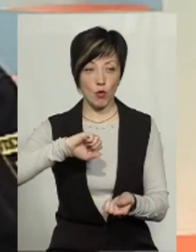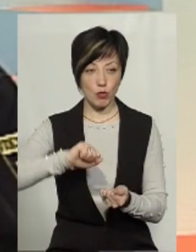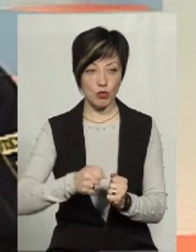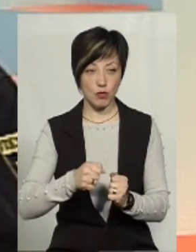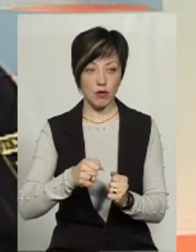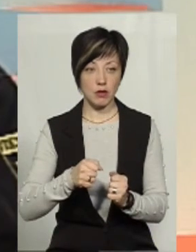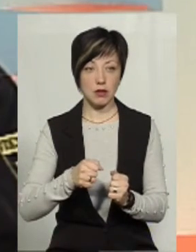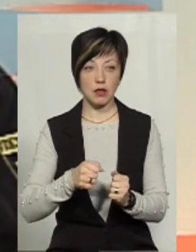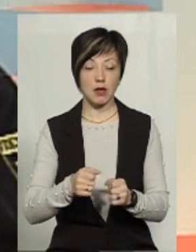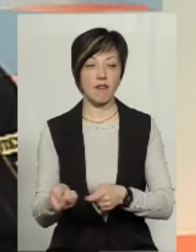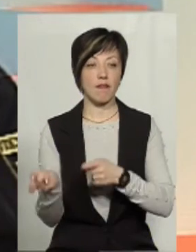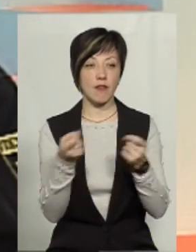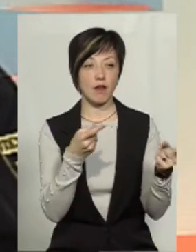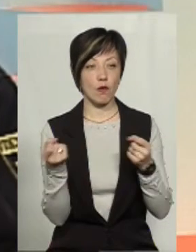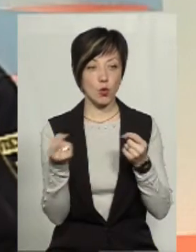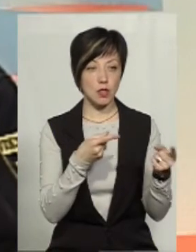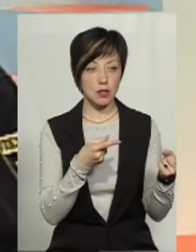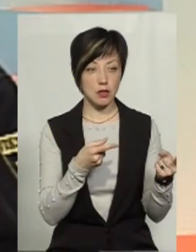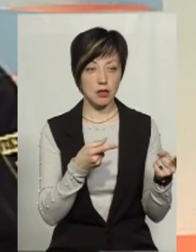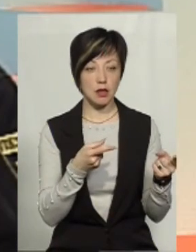компостувати, вивозити.